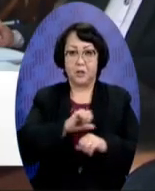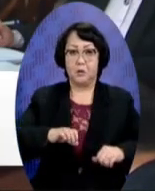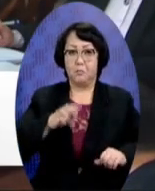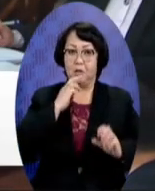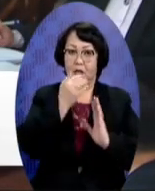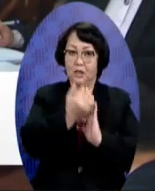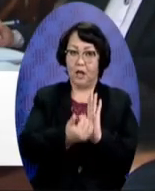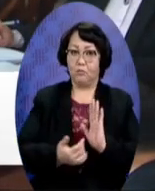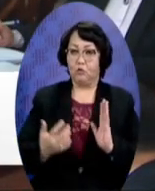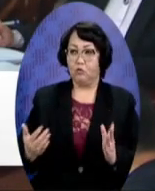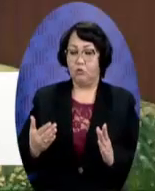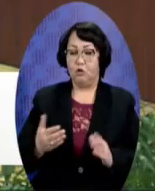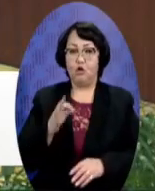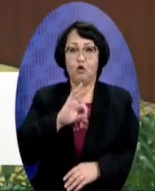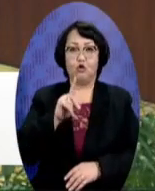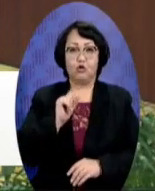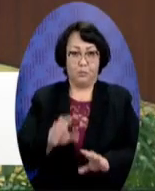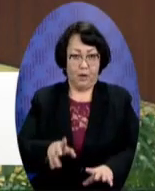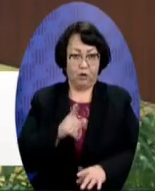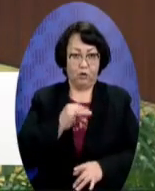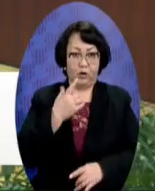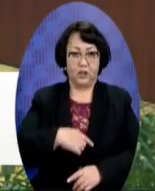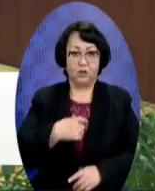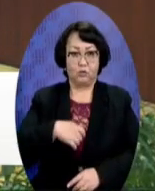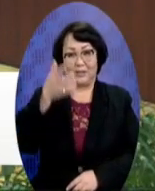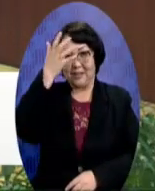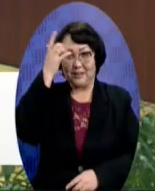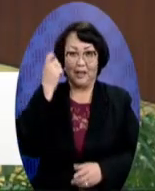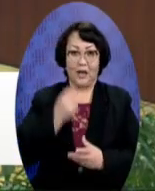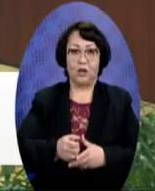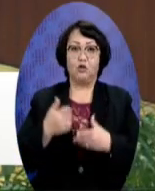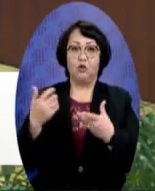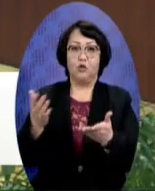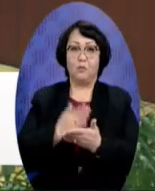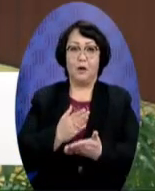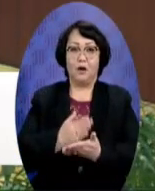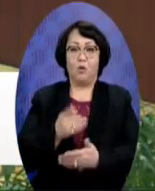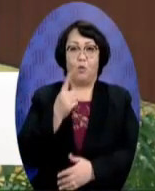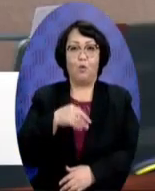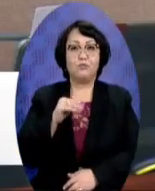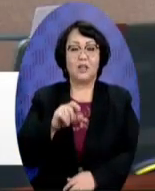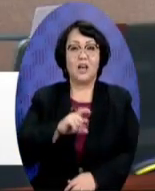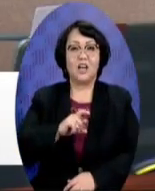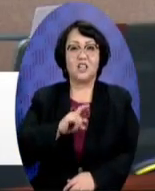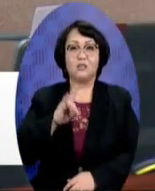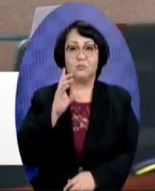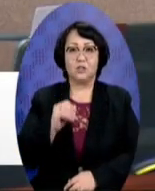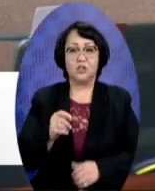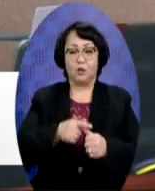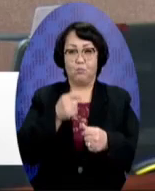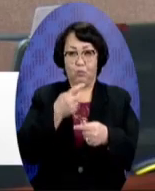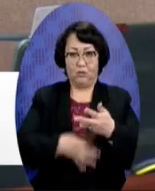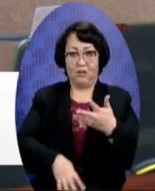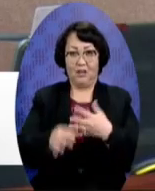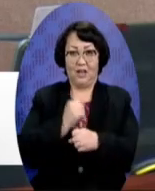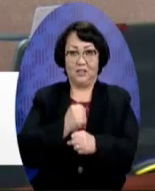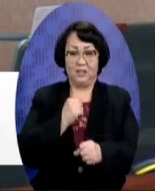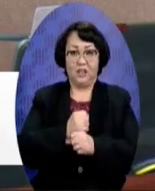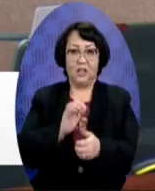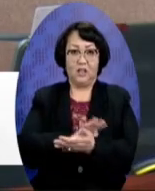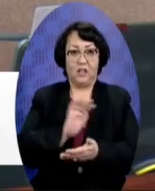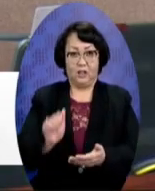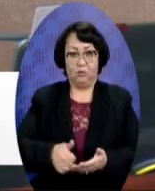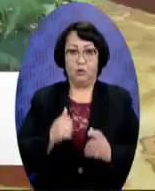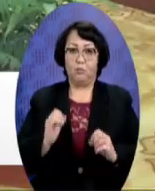үүрэг чиглэлийг өргөдлийн байнгын орооны гишүүд засгийн газарт өгөөд байна. За мөн хувьцаа эзэмшигчдийн бүртгэлийн ажлыг эрчимжүүлэх ёстой